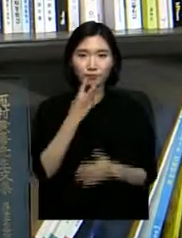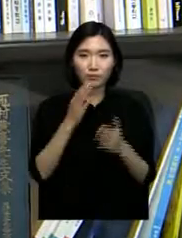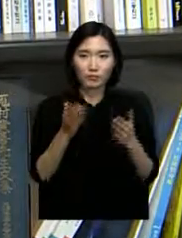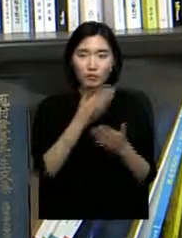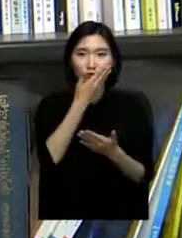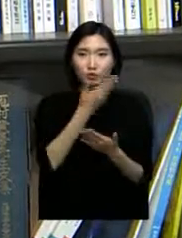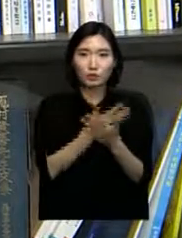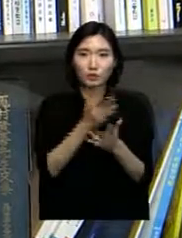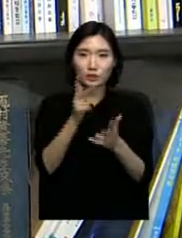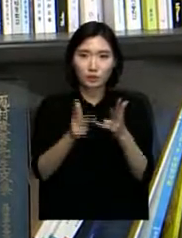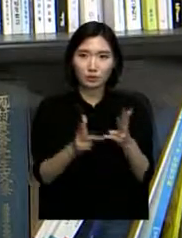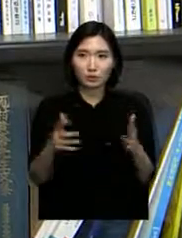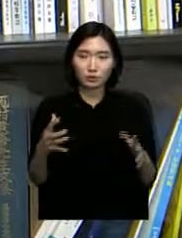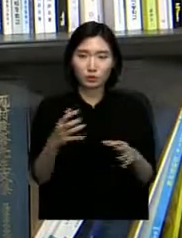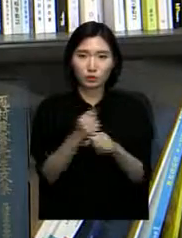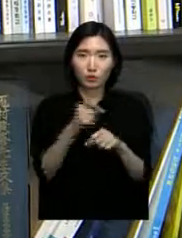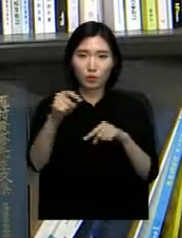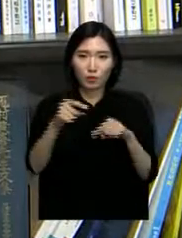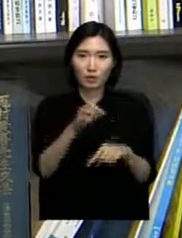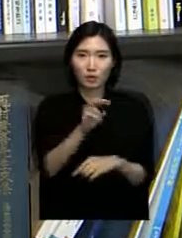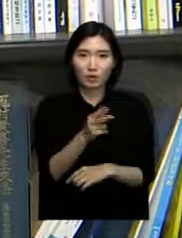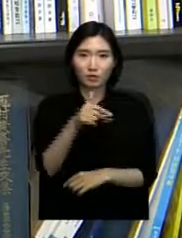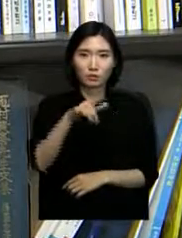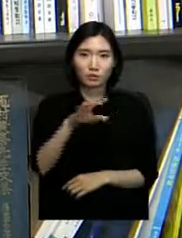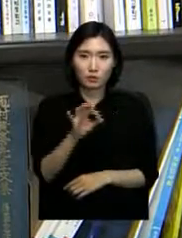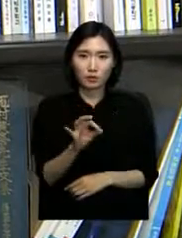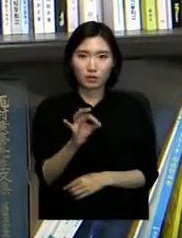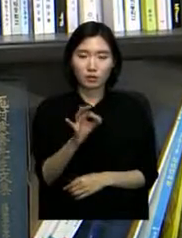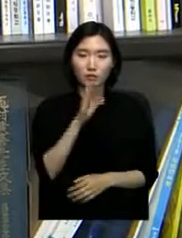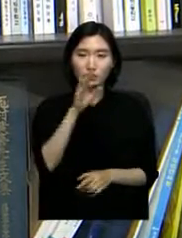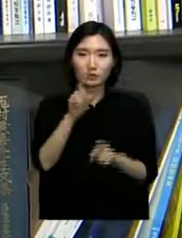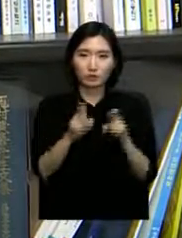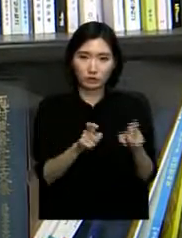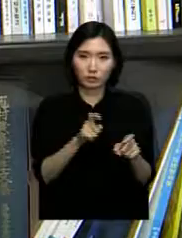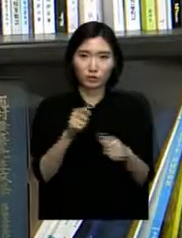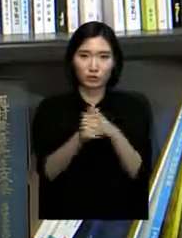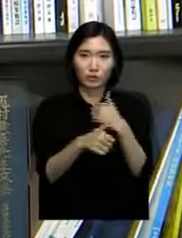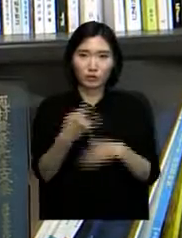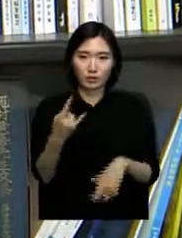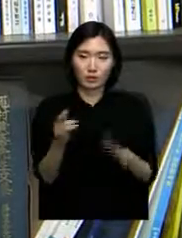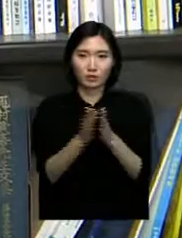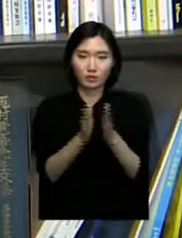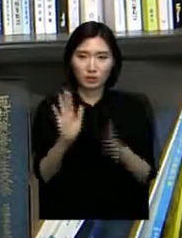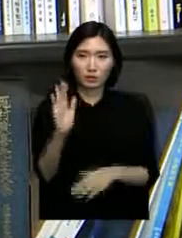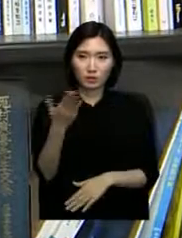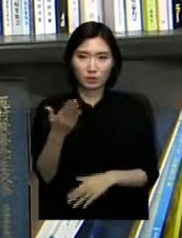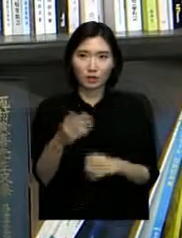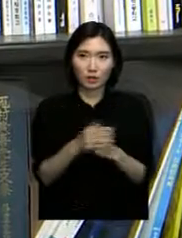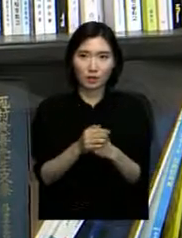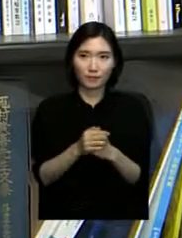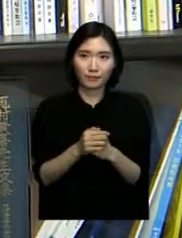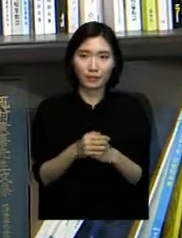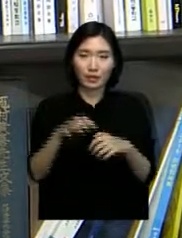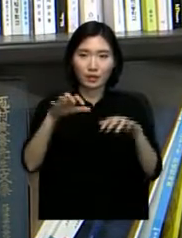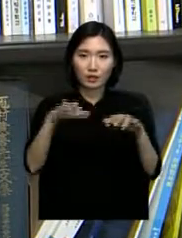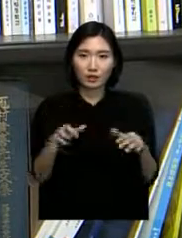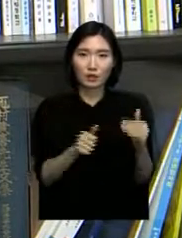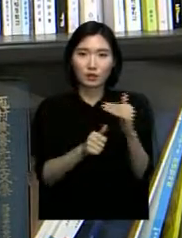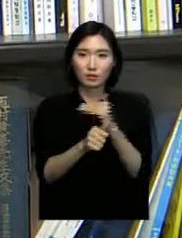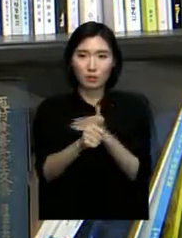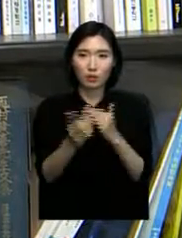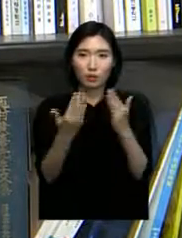경기도의 주요 사업을 총괄할 연정실행위원회가 출범했습니다. 연정부지사와 도의회 양당